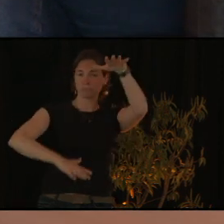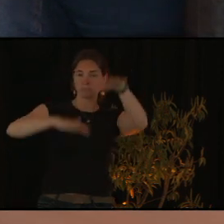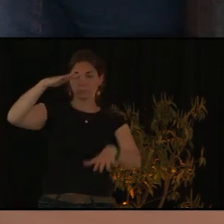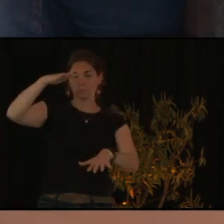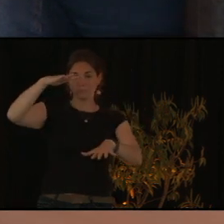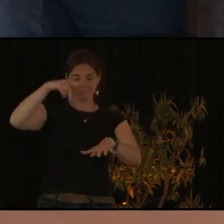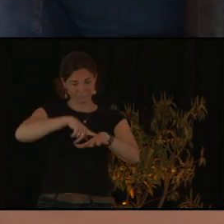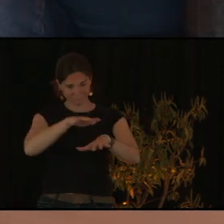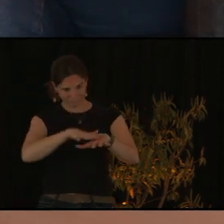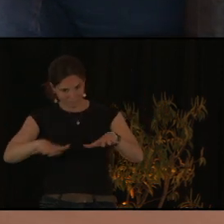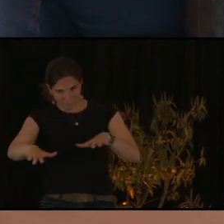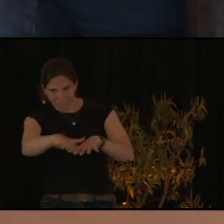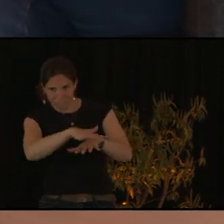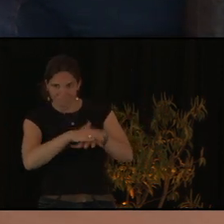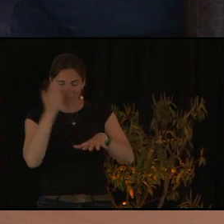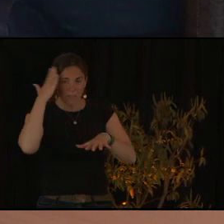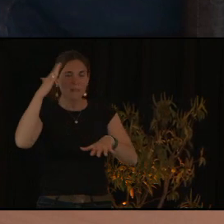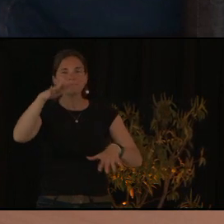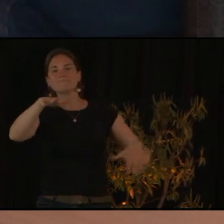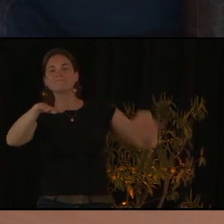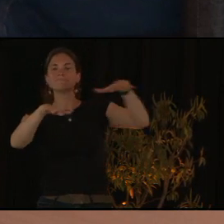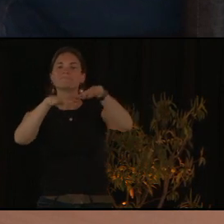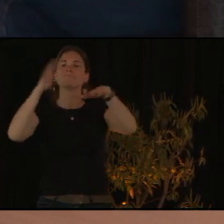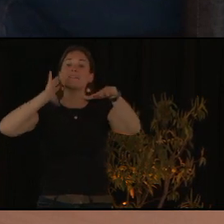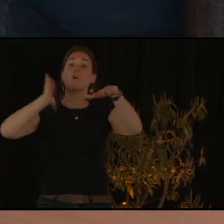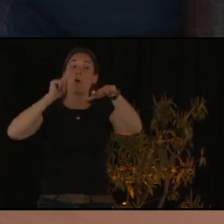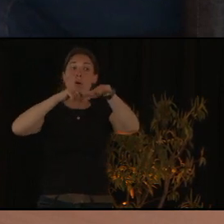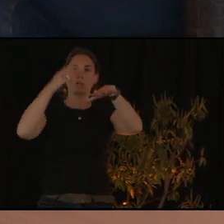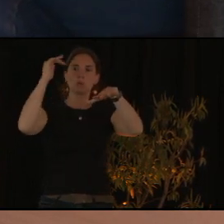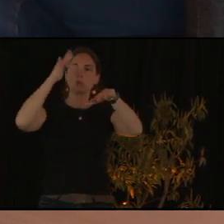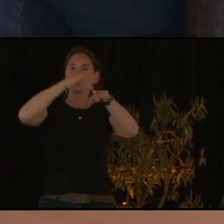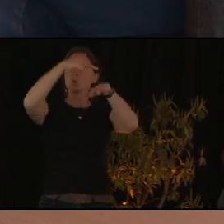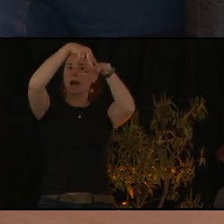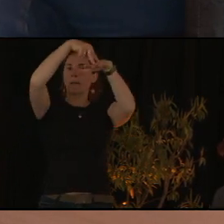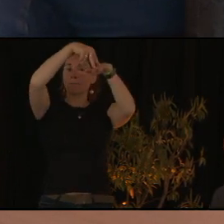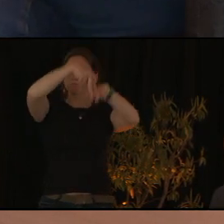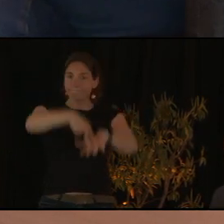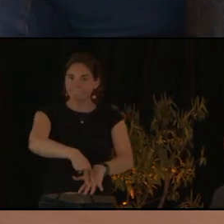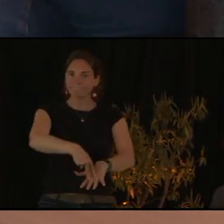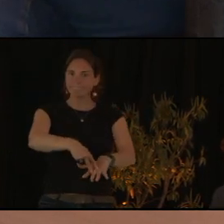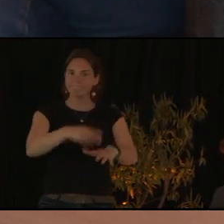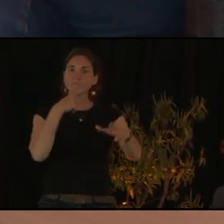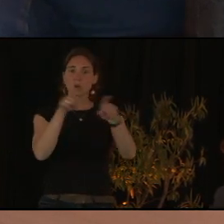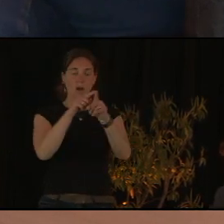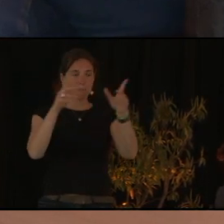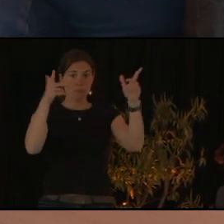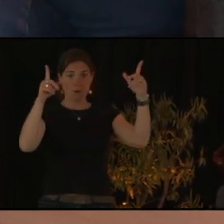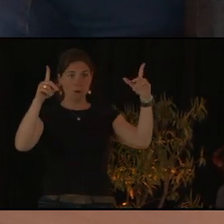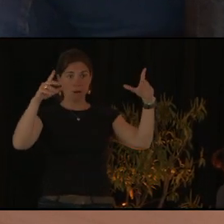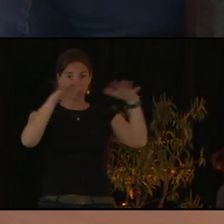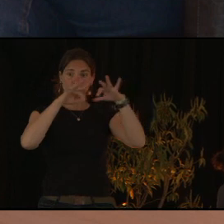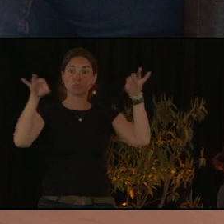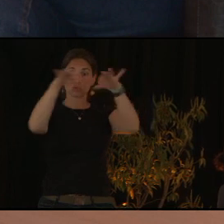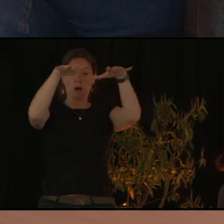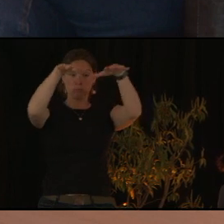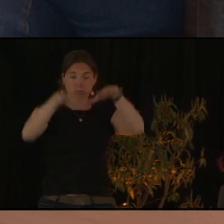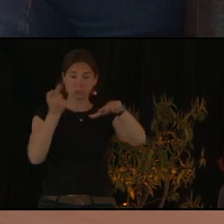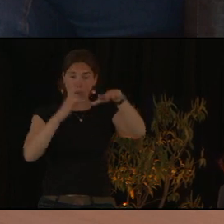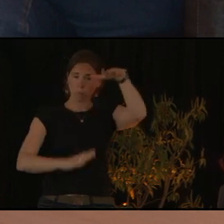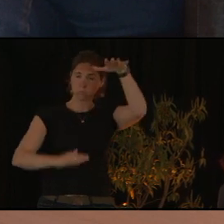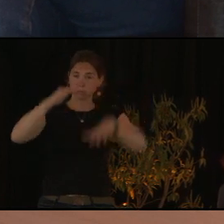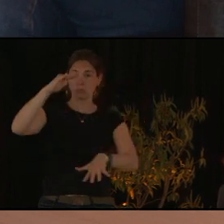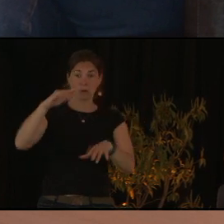qu'est-ce que ça pouvait être que de vivre cette disparition? Qu'est-ce que ça pouvait être que de vivre ce dérobement du sol? Et en fait, c'est un peu ce qu'on